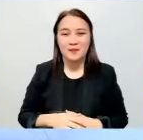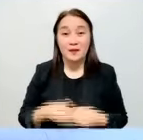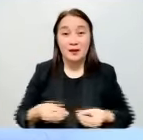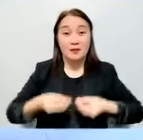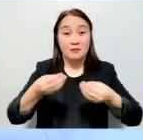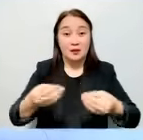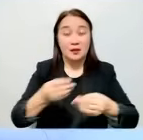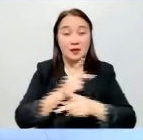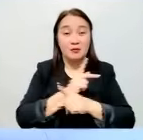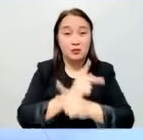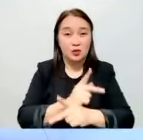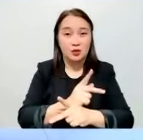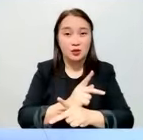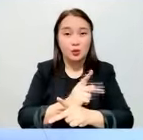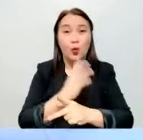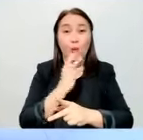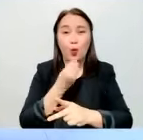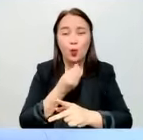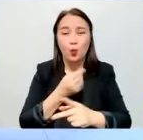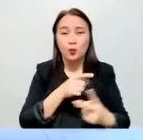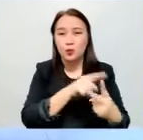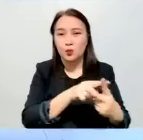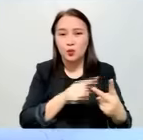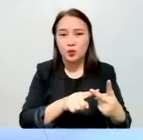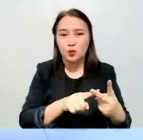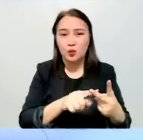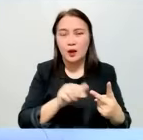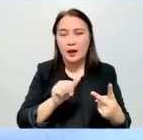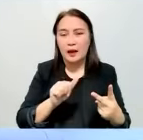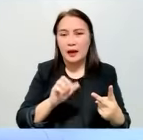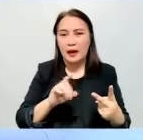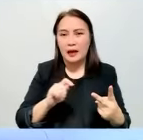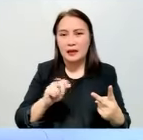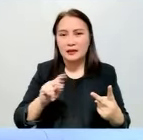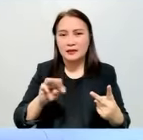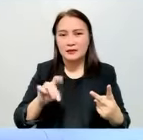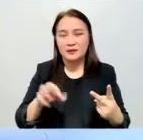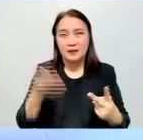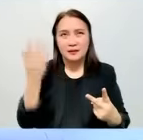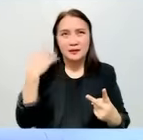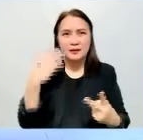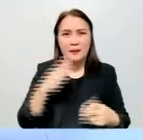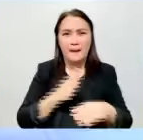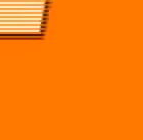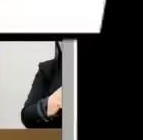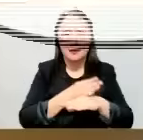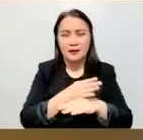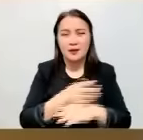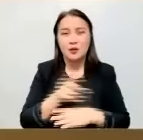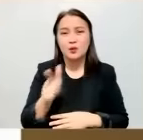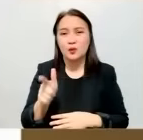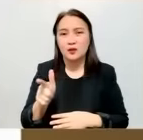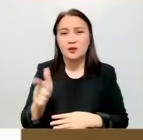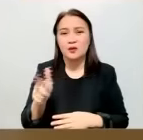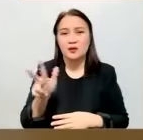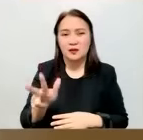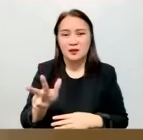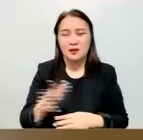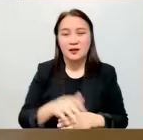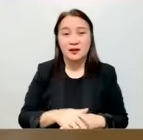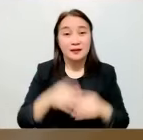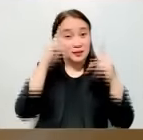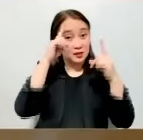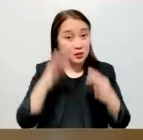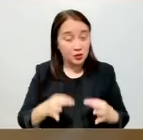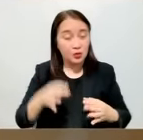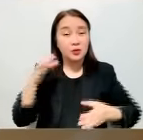Suprema ang 2 aktivistang dinukot umano ng militar sa Bataan noong 2023. Sa desisyon ng Korte, ginawaran